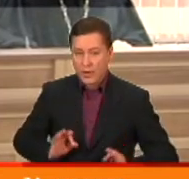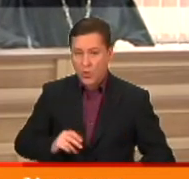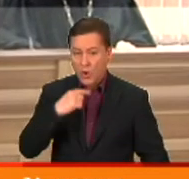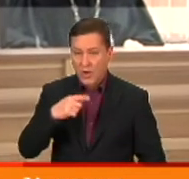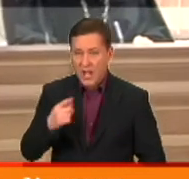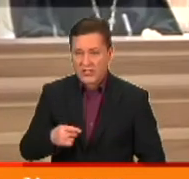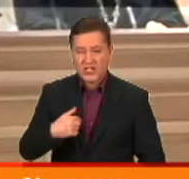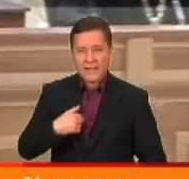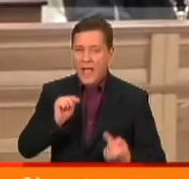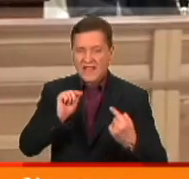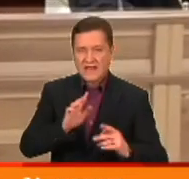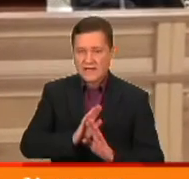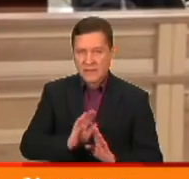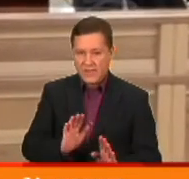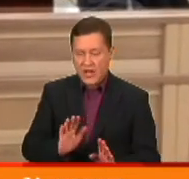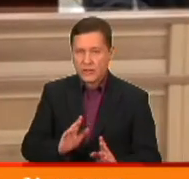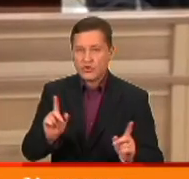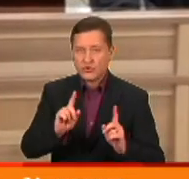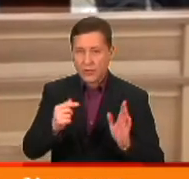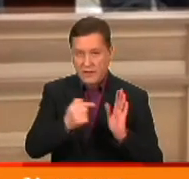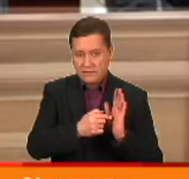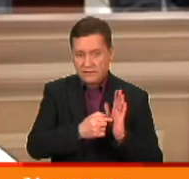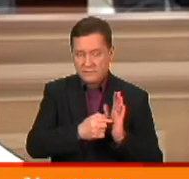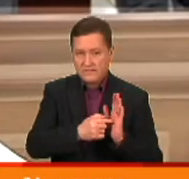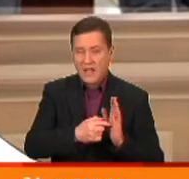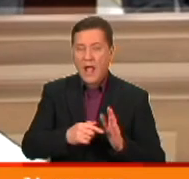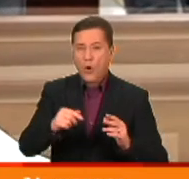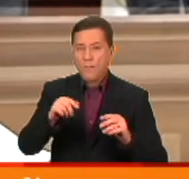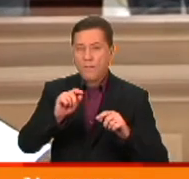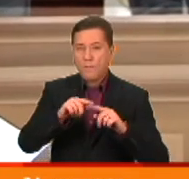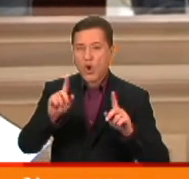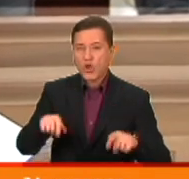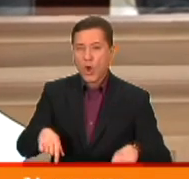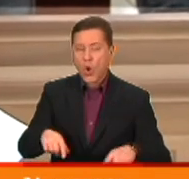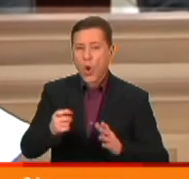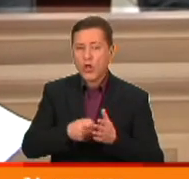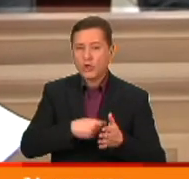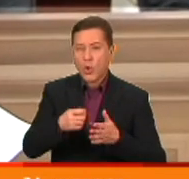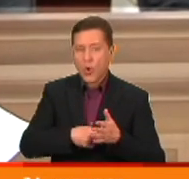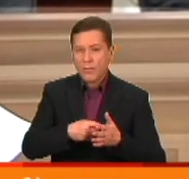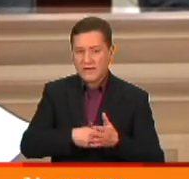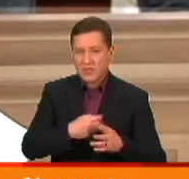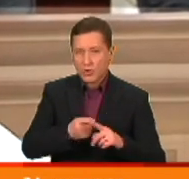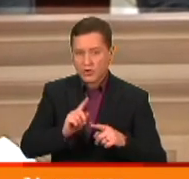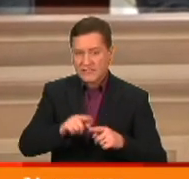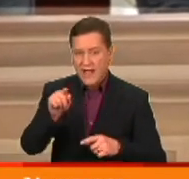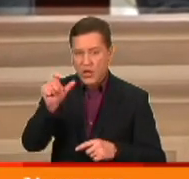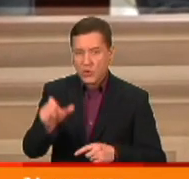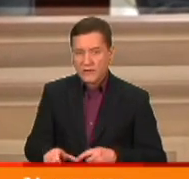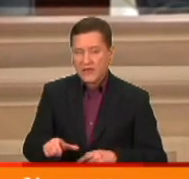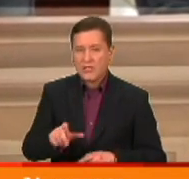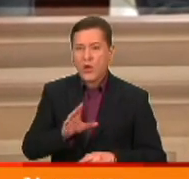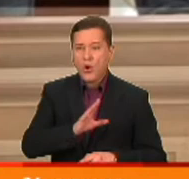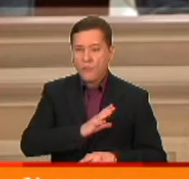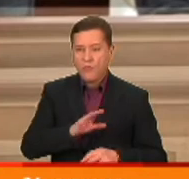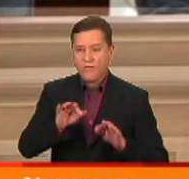заперечувати, щоб зазначений протокол допиту свідка був досвідчений